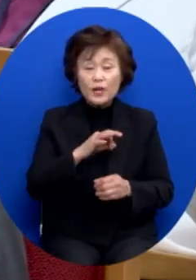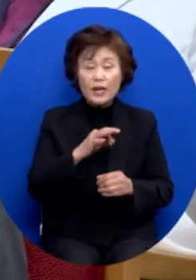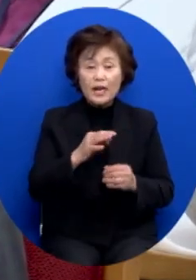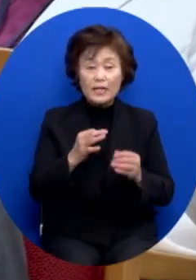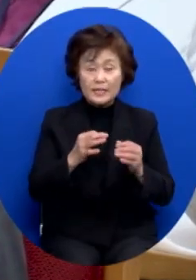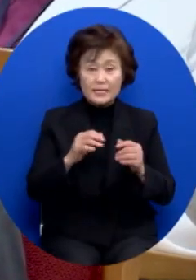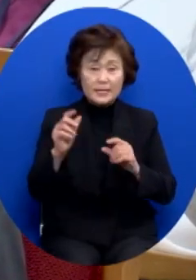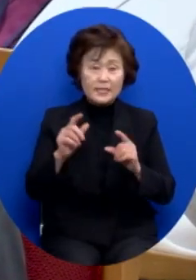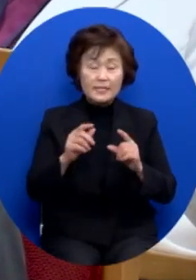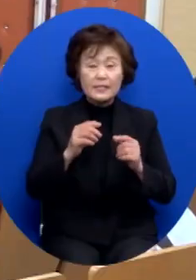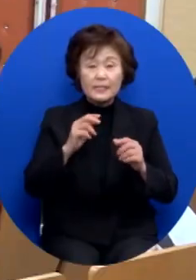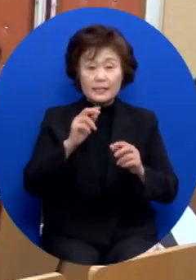바란다고 말했습니다